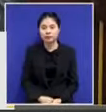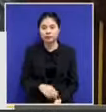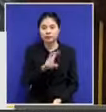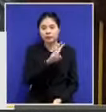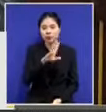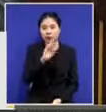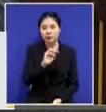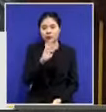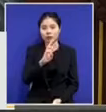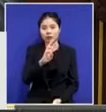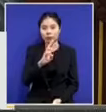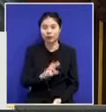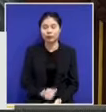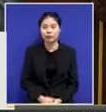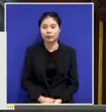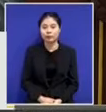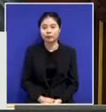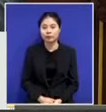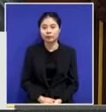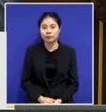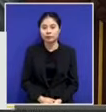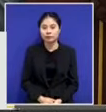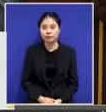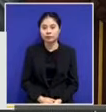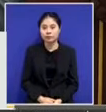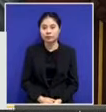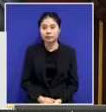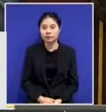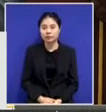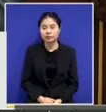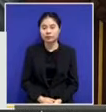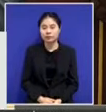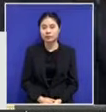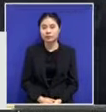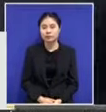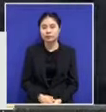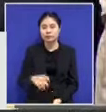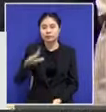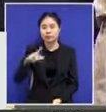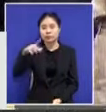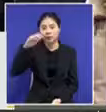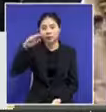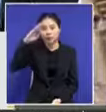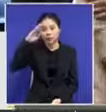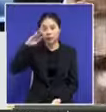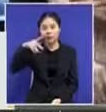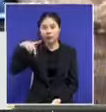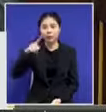246นายธีระวงสมุทร พลเอกประยุทธ์จันทร์โอชาครับ